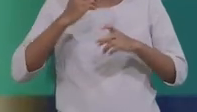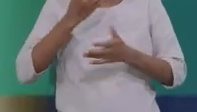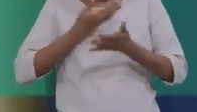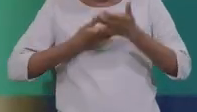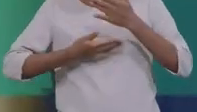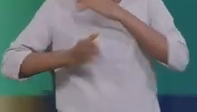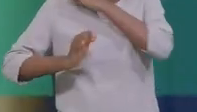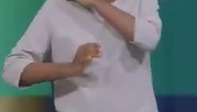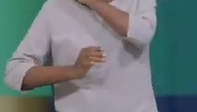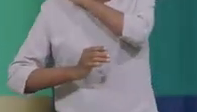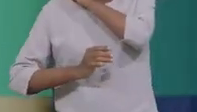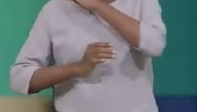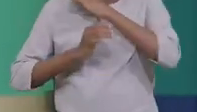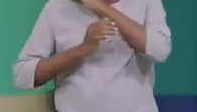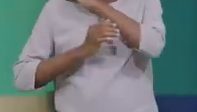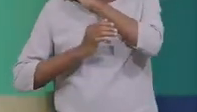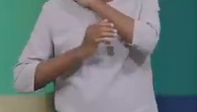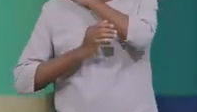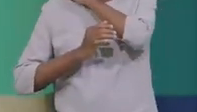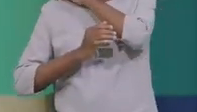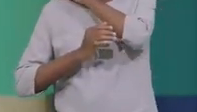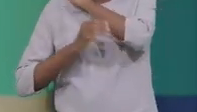un accouchement pénible.